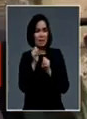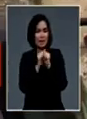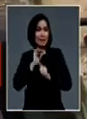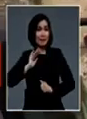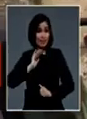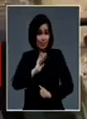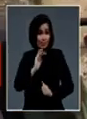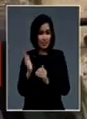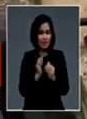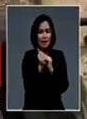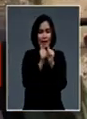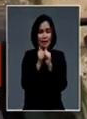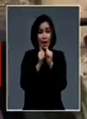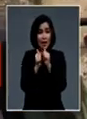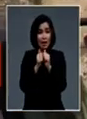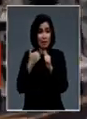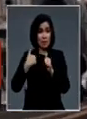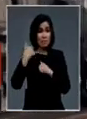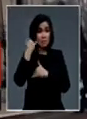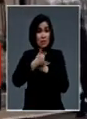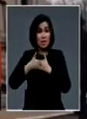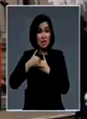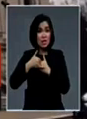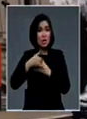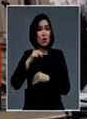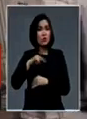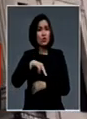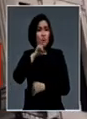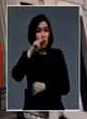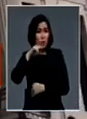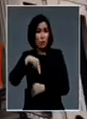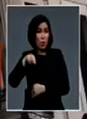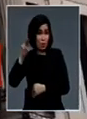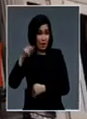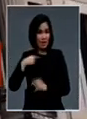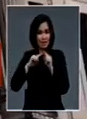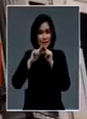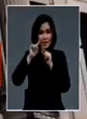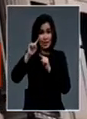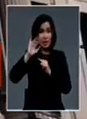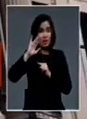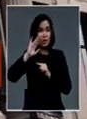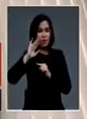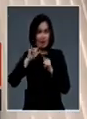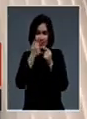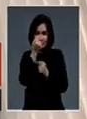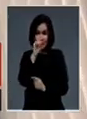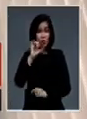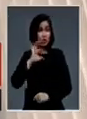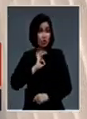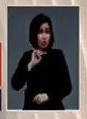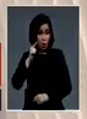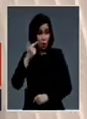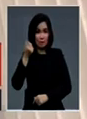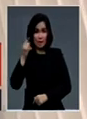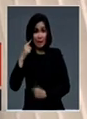นผลการแข่งขันล่าสุดนี้นะคะนอร์เวย์เนี่ยยังคงครองอันดับ1ของตารางด้วย11เหรียญทอง10เหรียญเงิน8เหรียญท